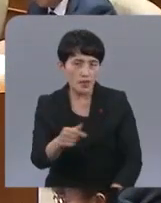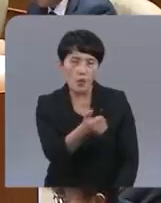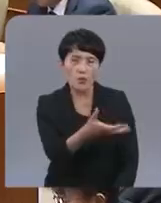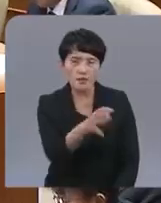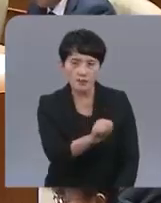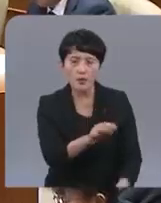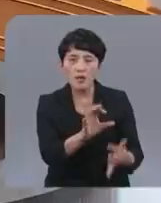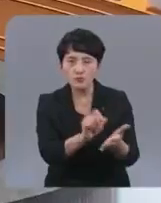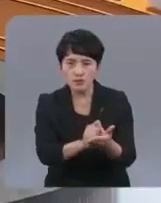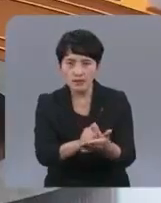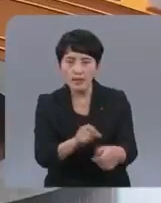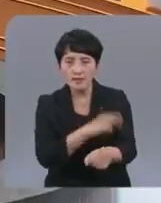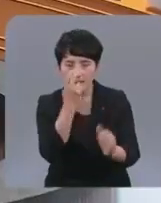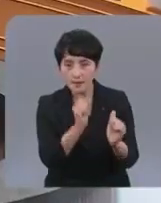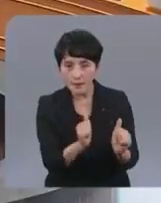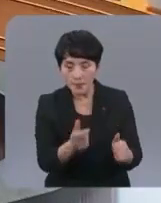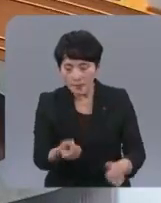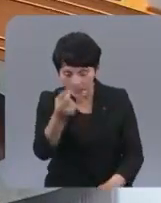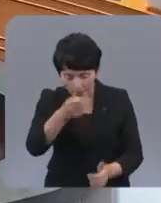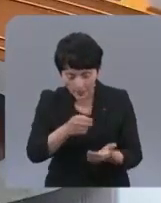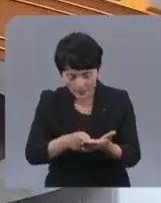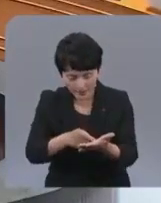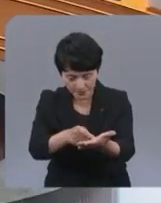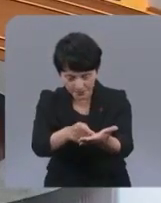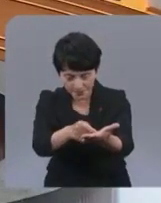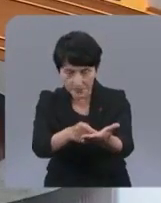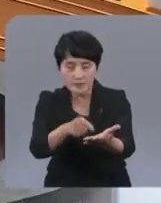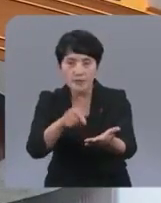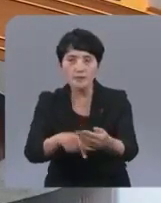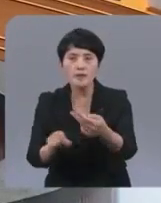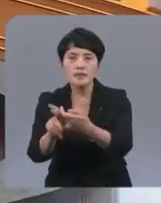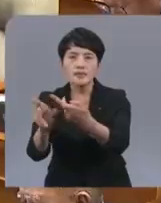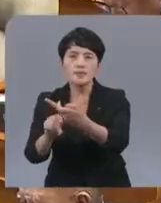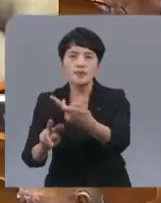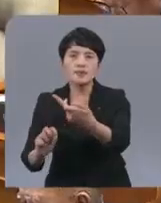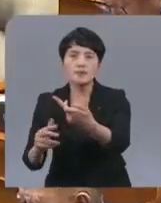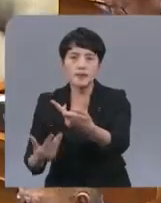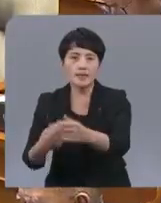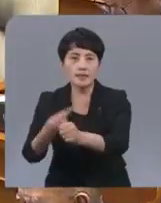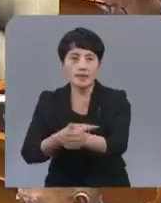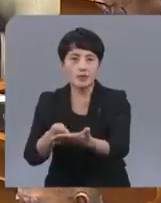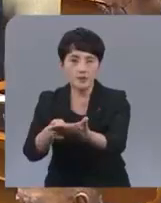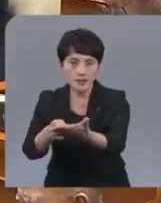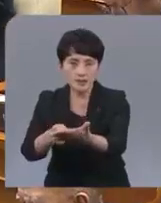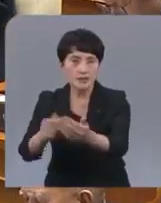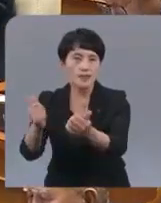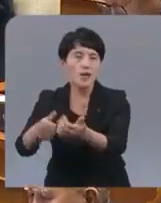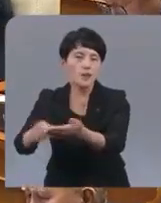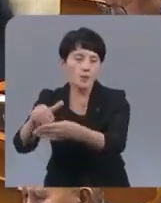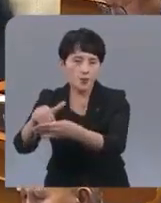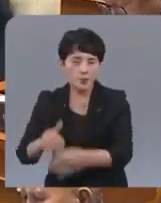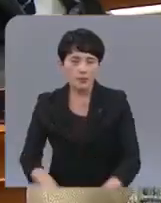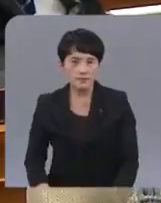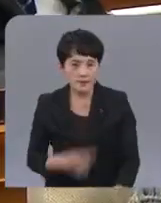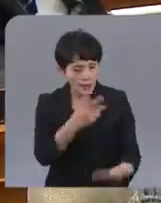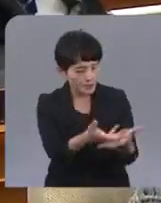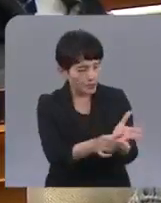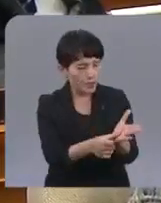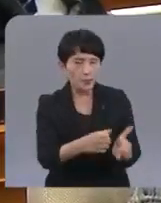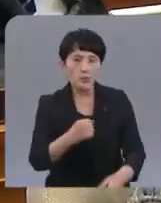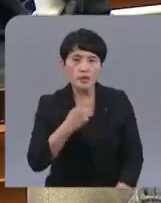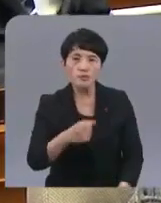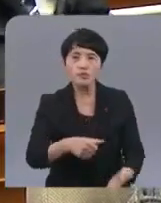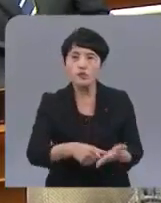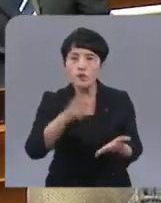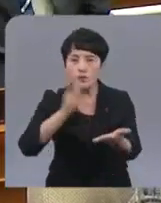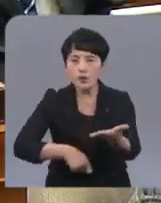ことで合意していますがこれまで検討が続けられてきた政府の案に野党が合意しない場合最大